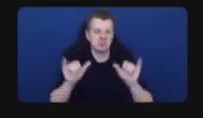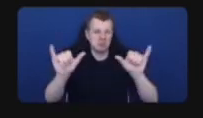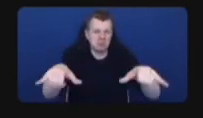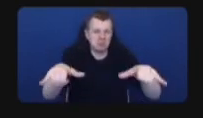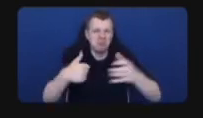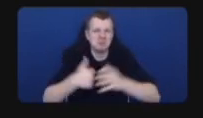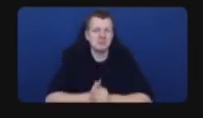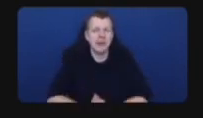的。